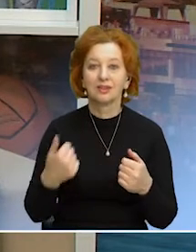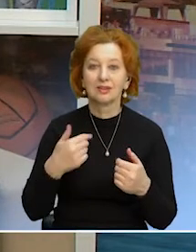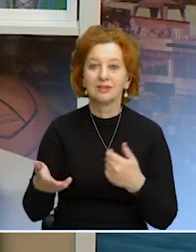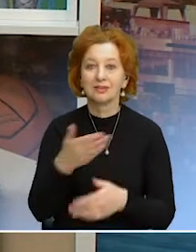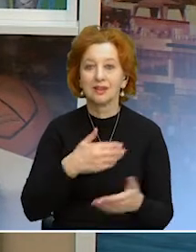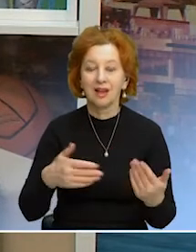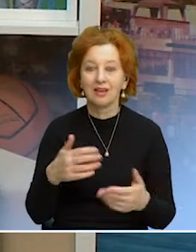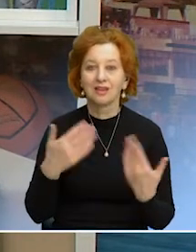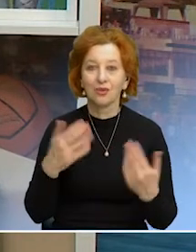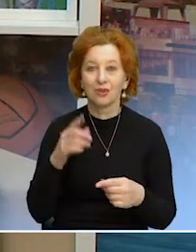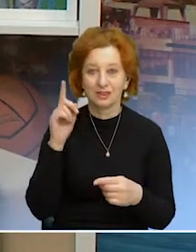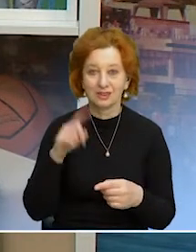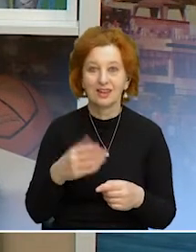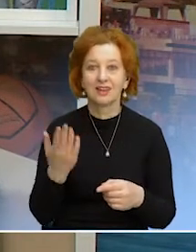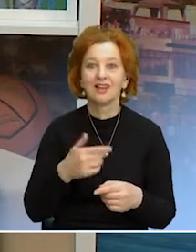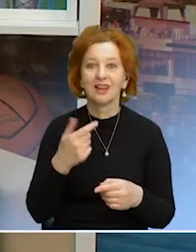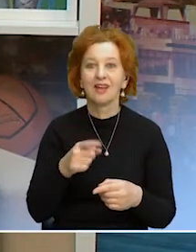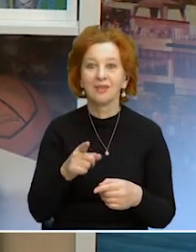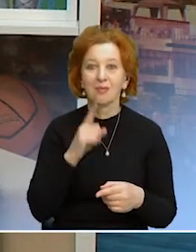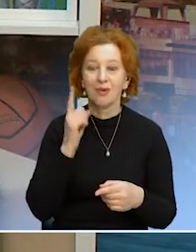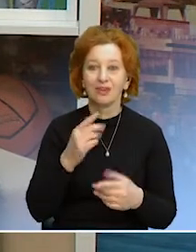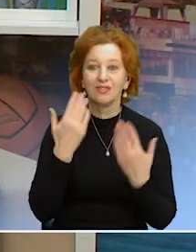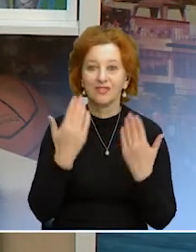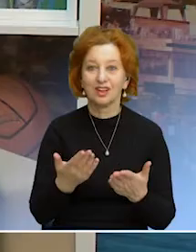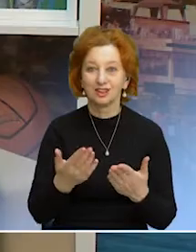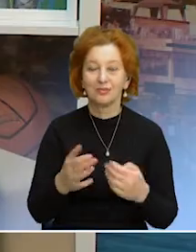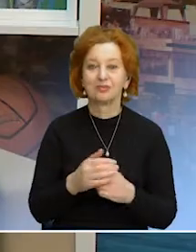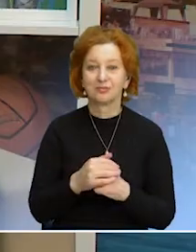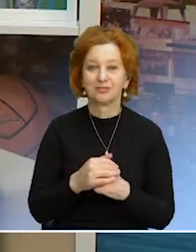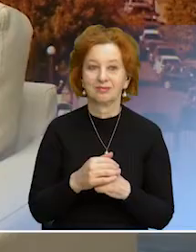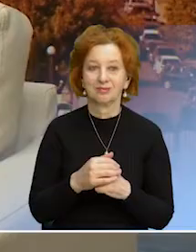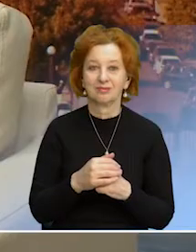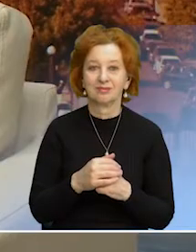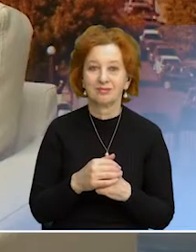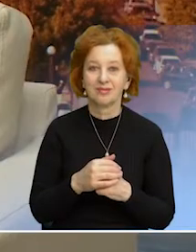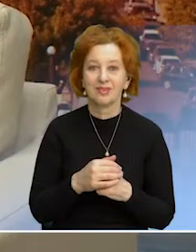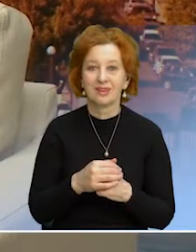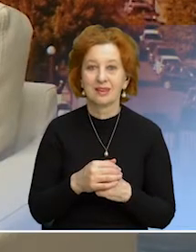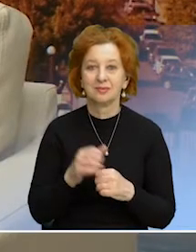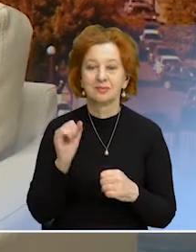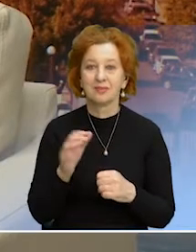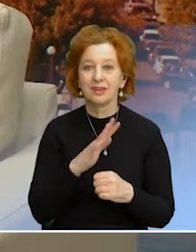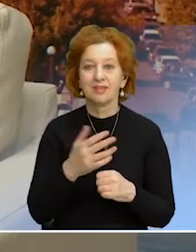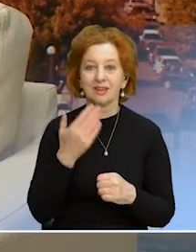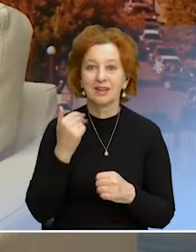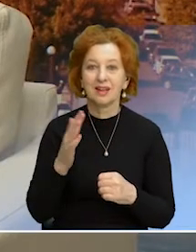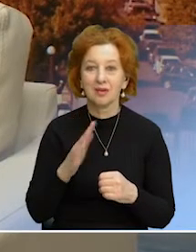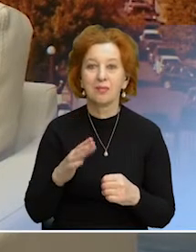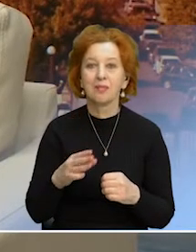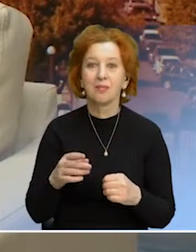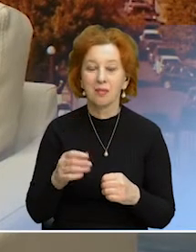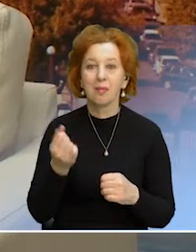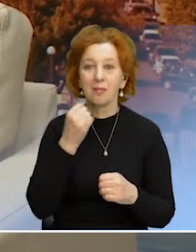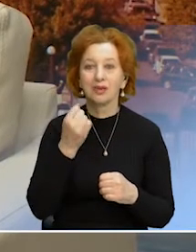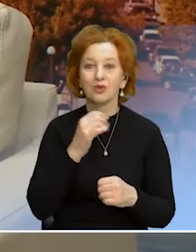из нас, и хочется узнать у вас вообще, где проходила молодость ваша? Моя молодость проходила на Псковщине,